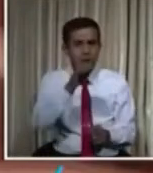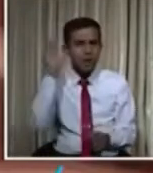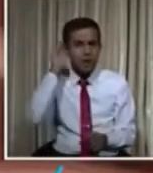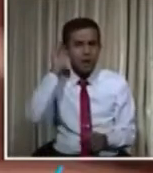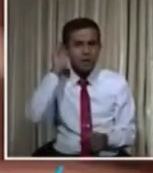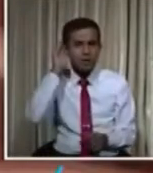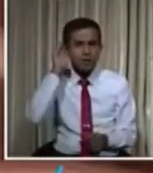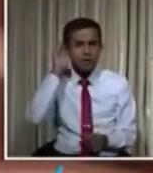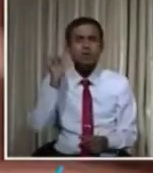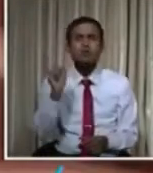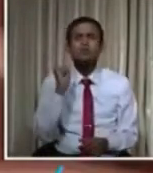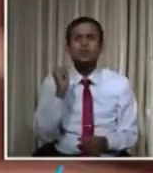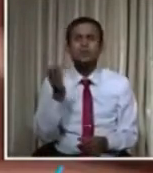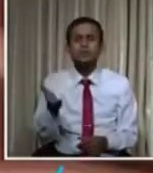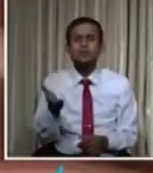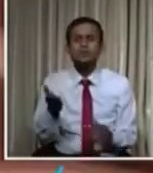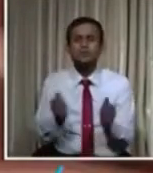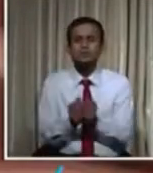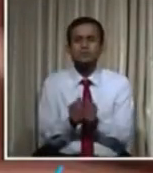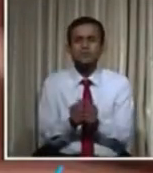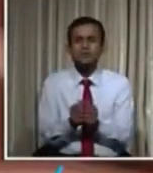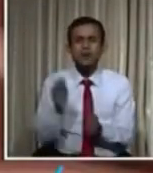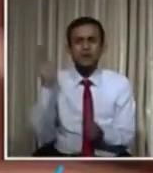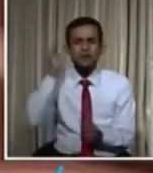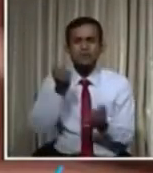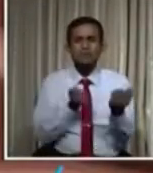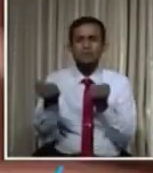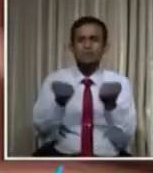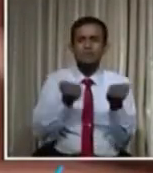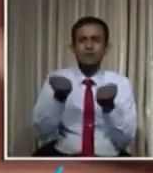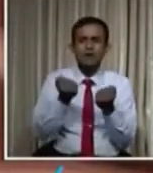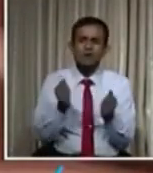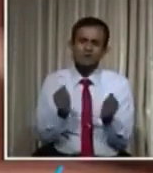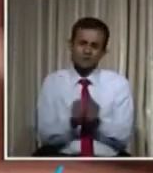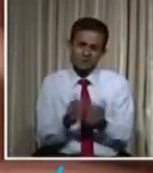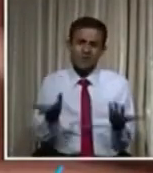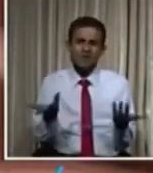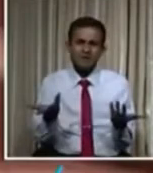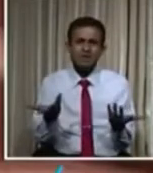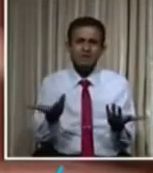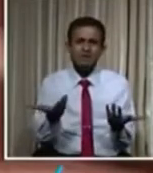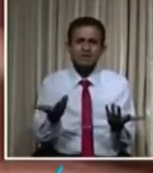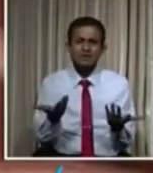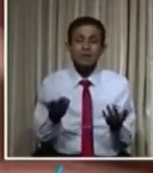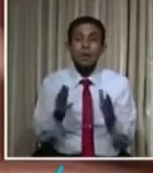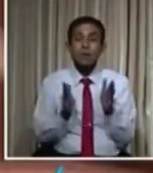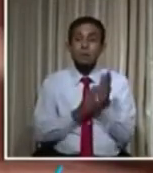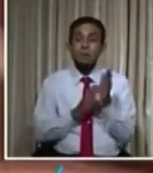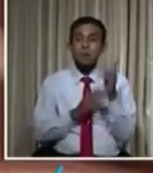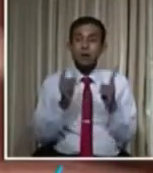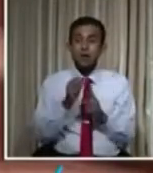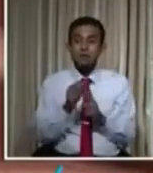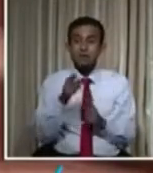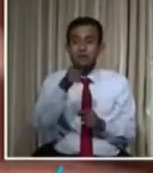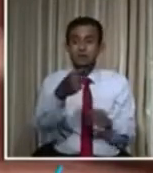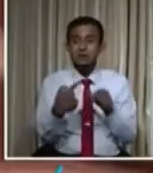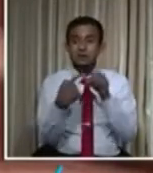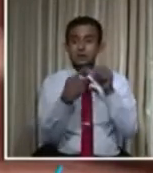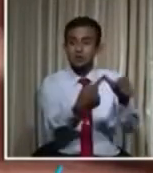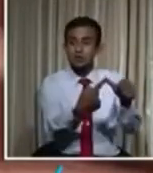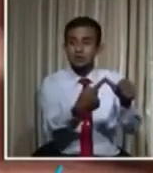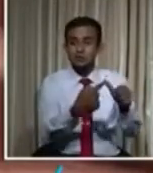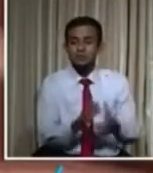මේ මොකද්ද මේ වැඩේ මේ මොනවද මේ වාහන පාවිච්චි කළායි කියලායි මේව මේ වැඩක් නැති දේවල් නේ කියලා. එතකොට මහින්දානන්ද මිතුමා එතුමාට දීලා තිබුණු උත්තරේ